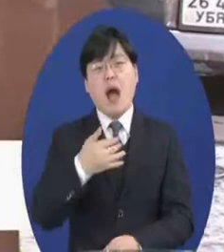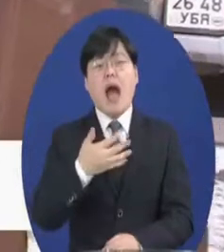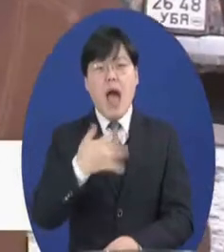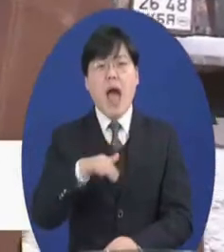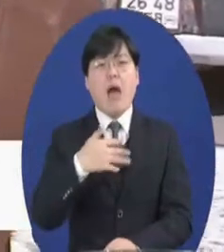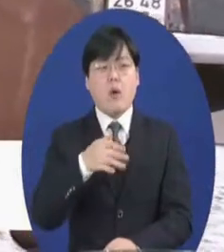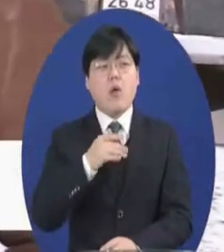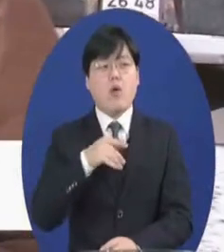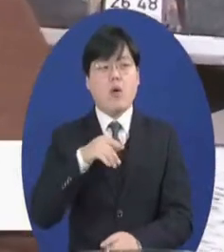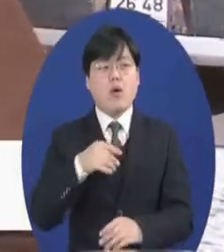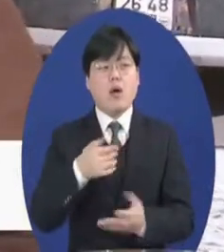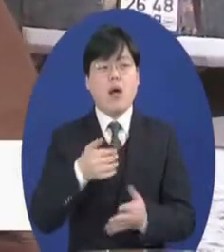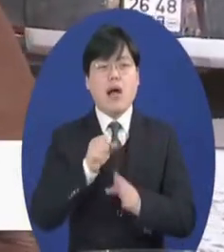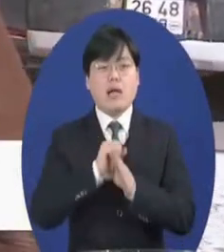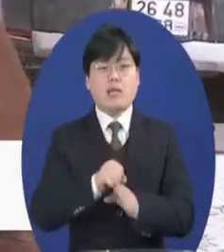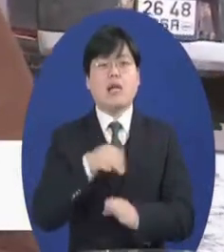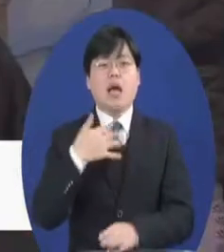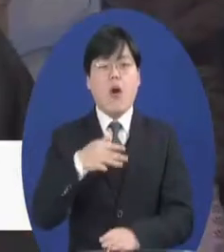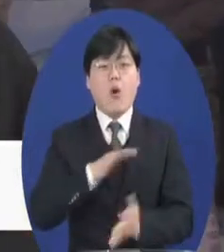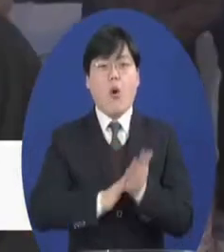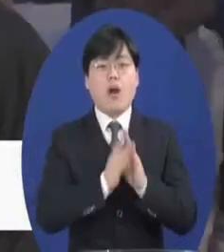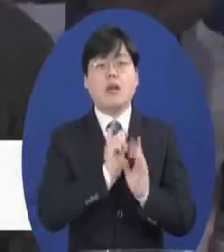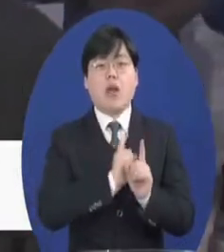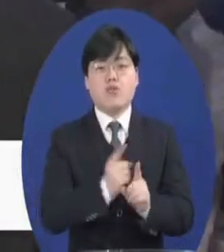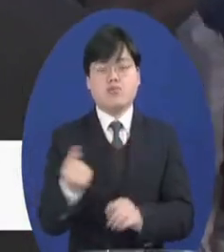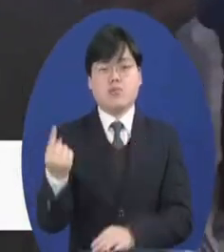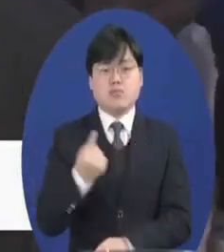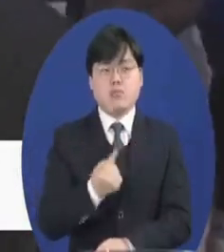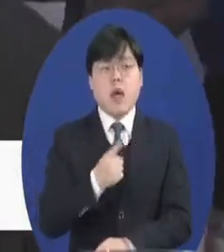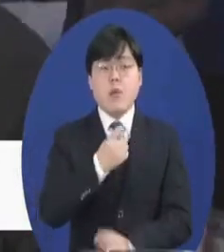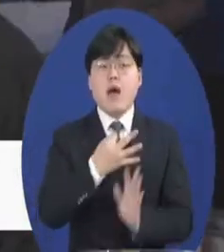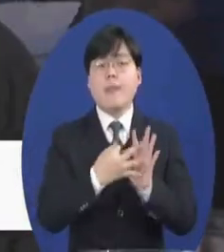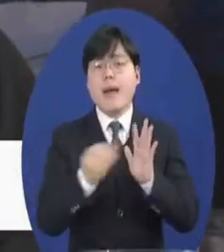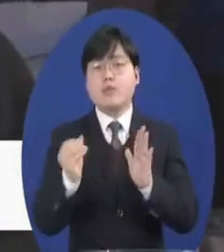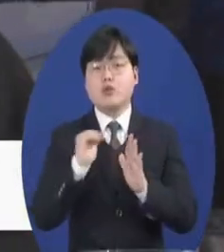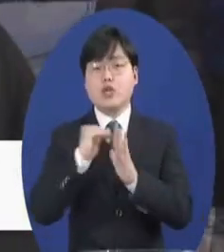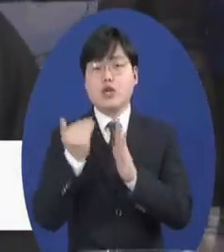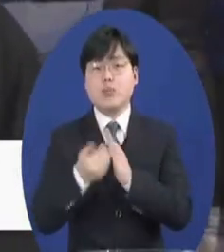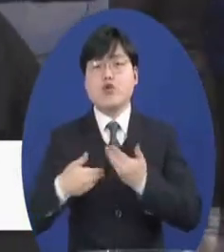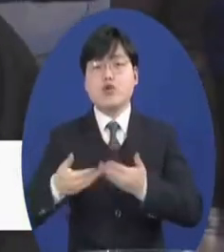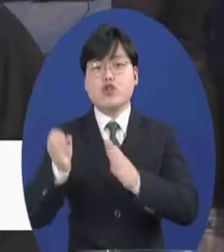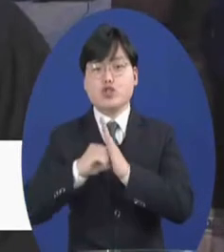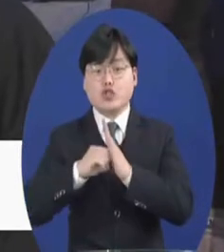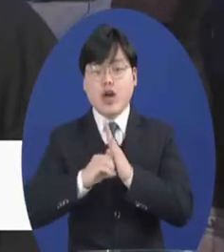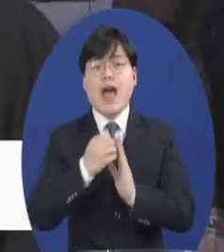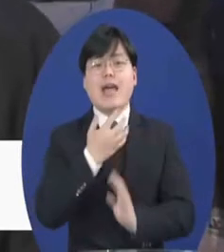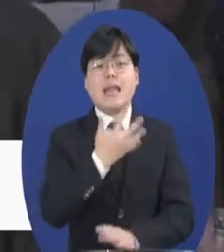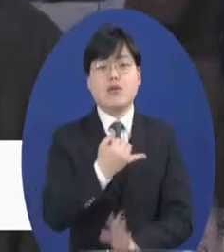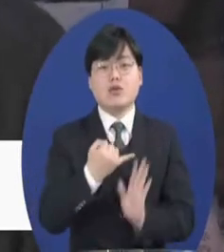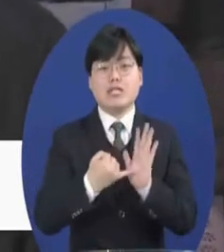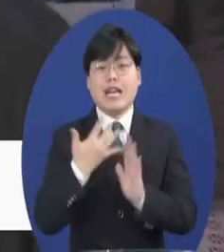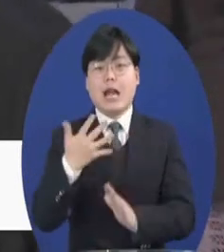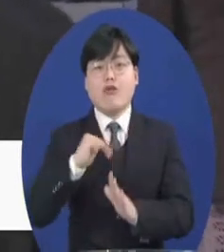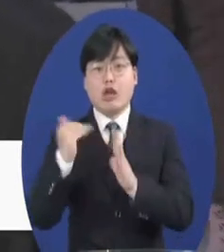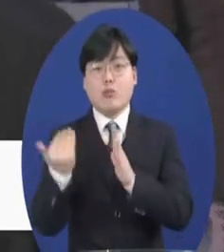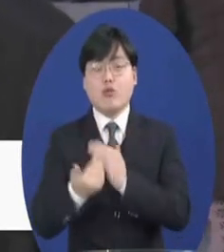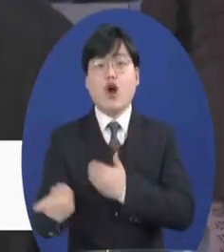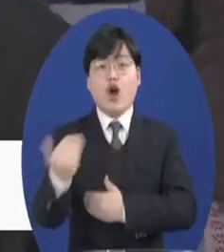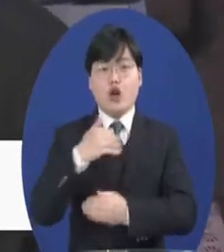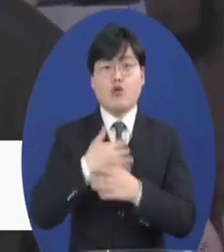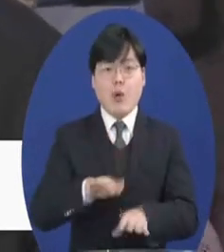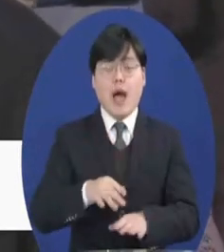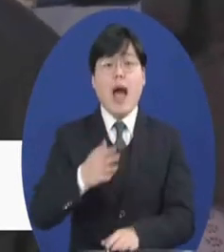штэ. Ямар ч зонгоор харж бол гараад ирлээ. 1800 өрх өгөхөөс 565 өрх одоо хамрагдсан байна. Ер нь